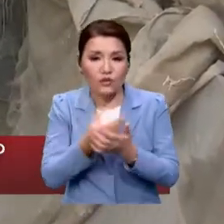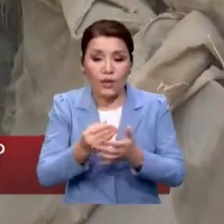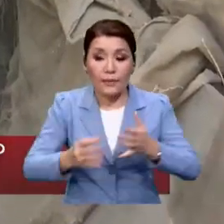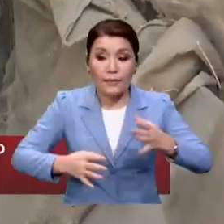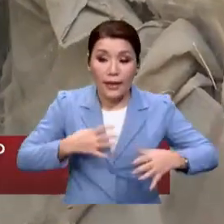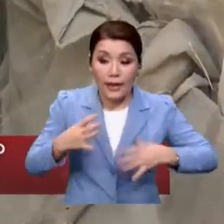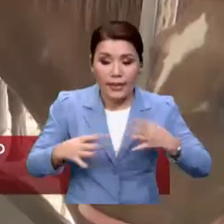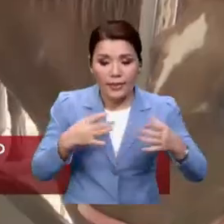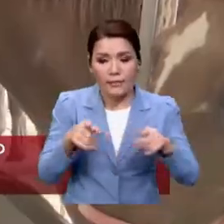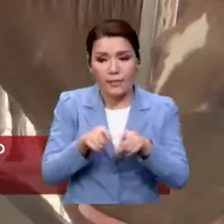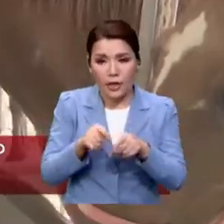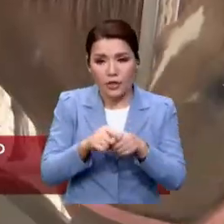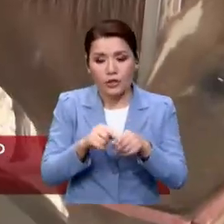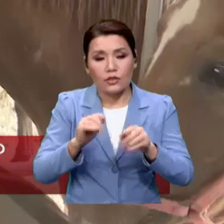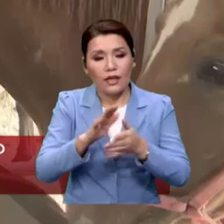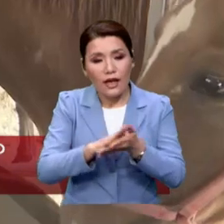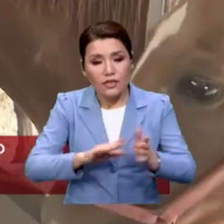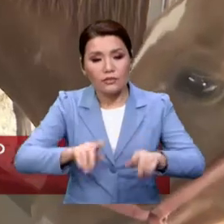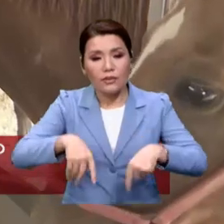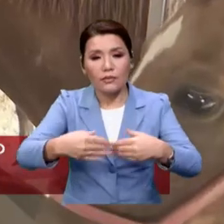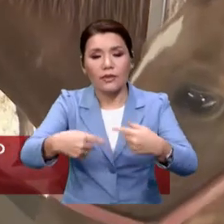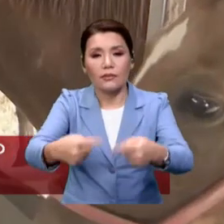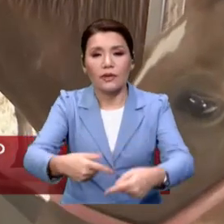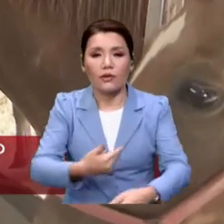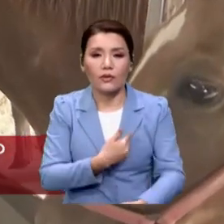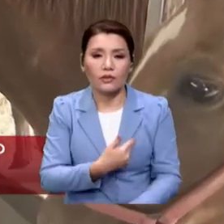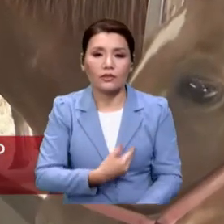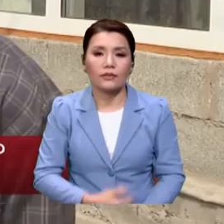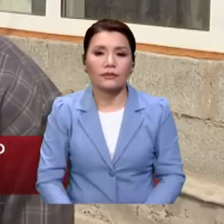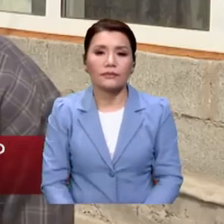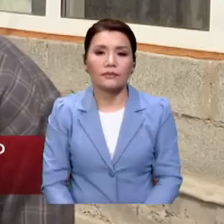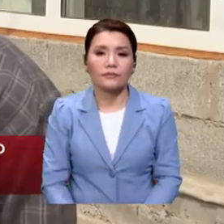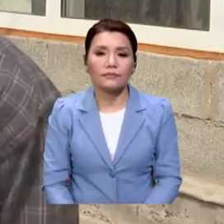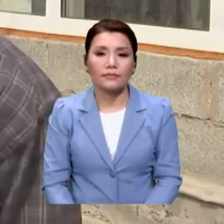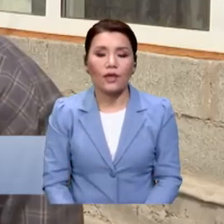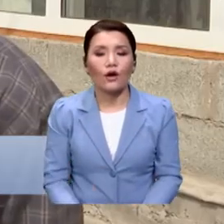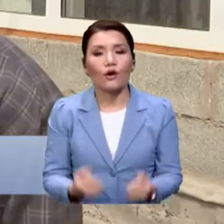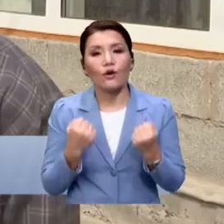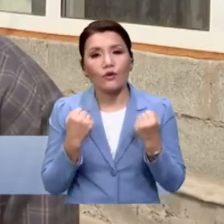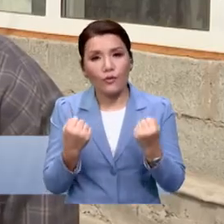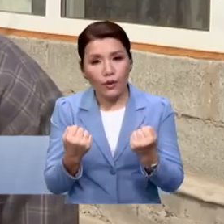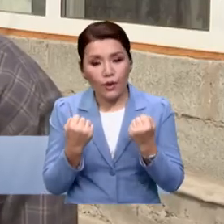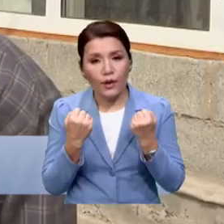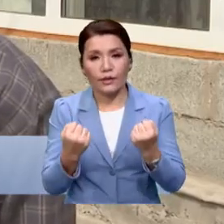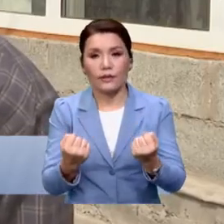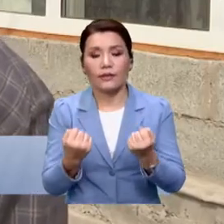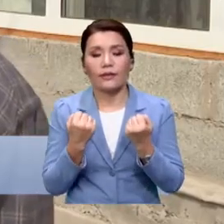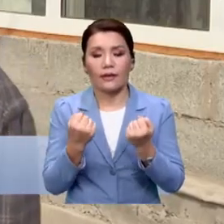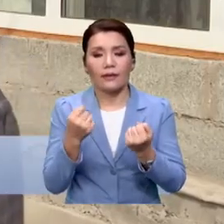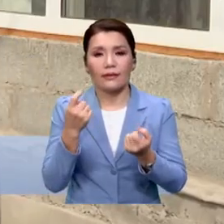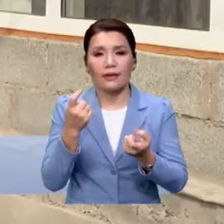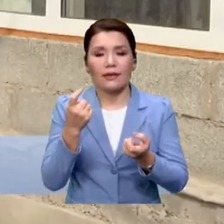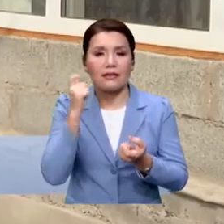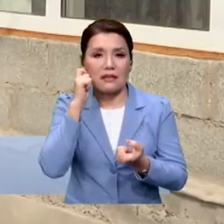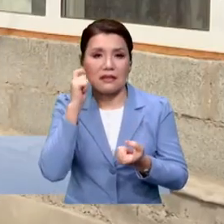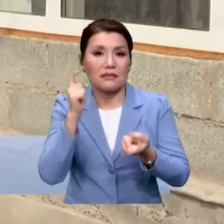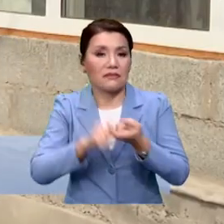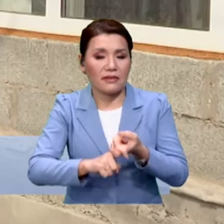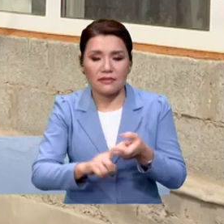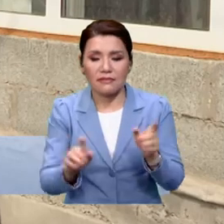жаттығуларды эстафета ретінде жалғастыруларын сұрайды. Спорт деген жасқа байланысты емес